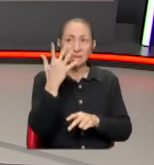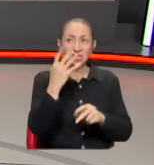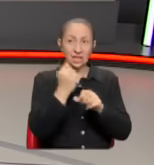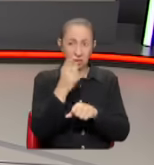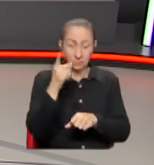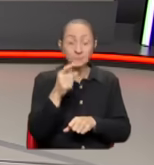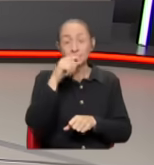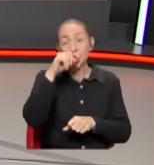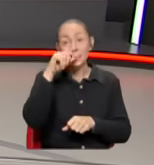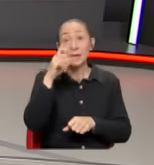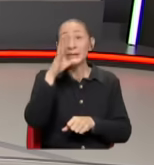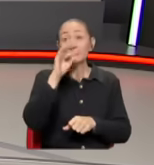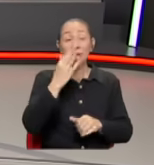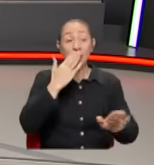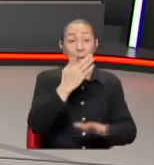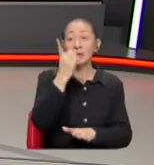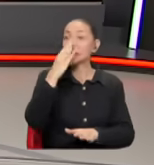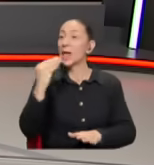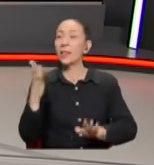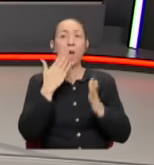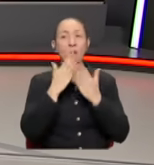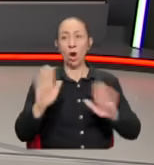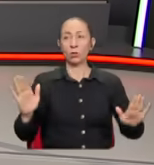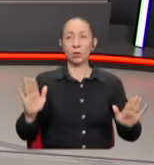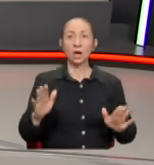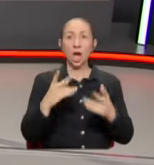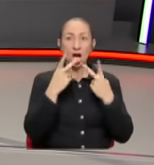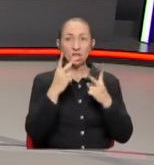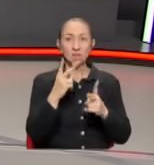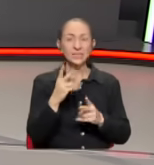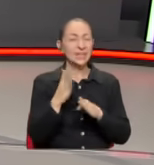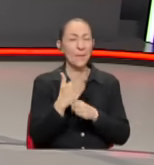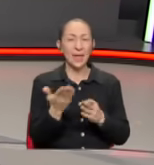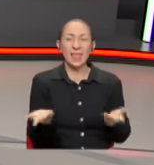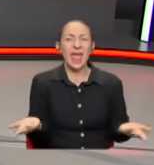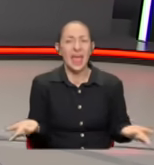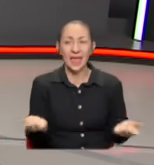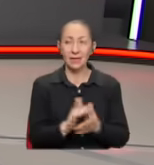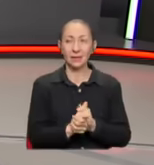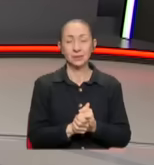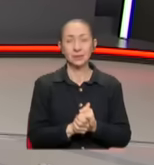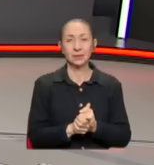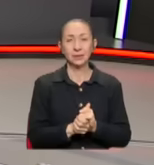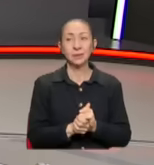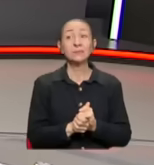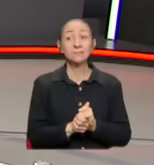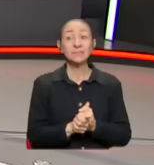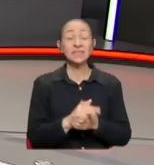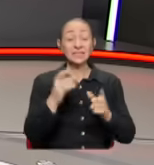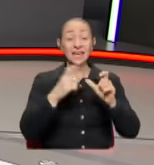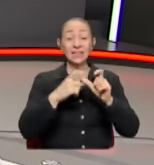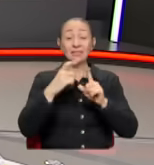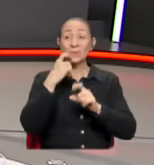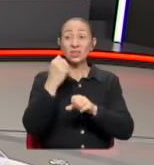Beştaş. Şimdi kimseye rest, kimseye jest yok açıklamasının sebebi nedir? Ve